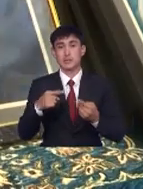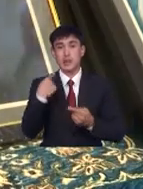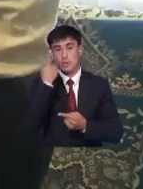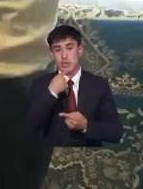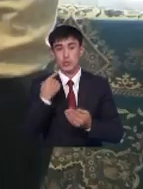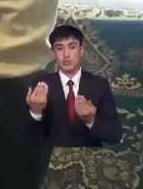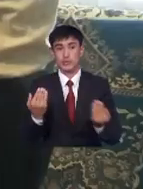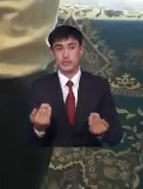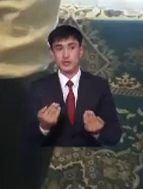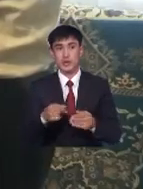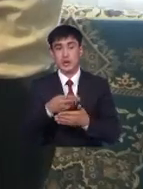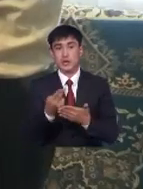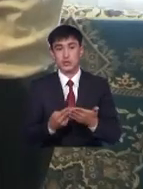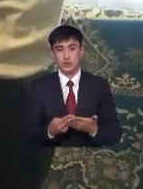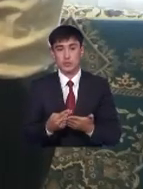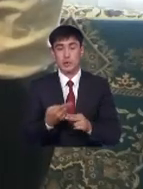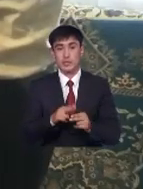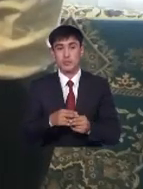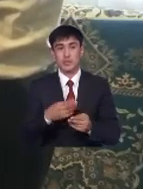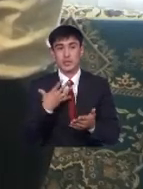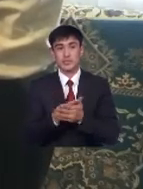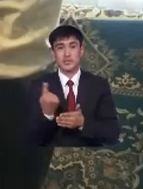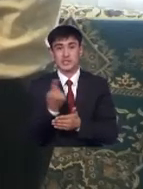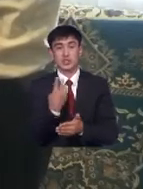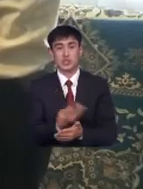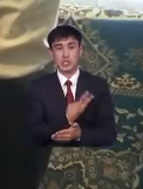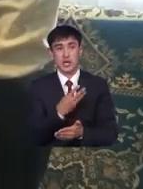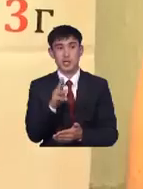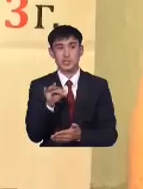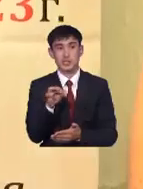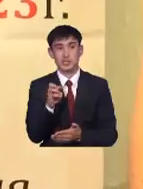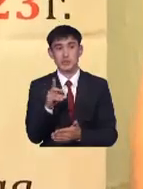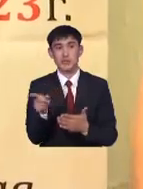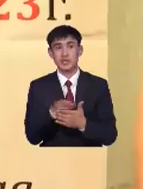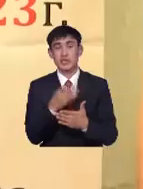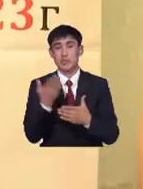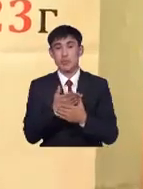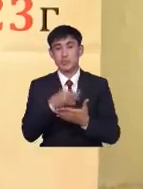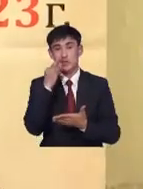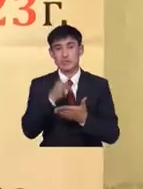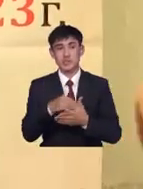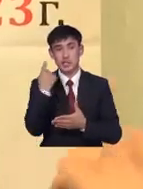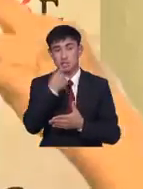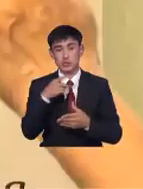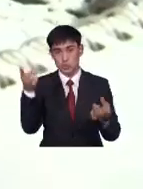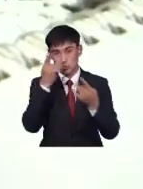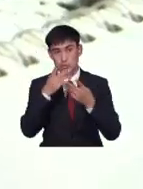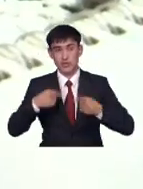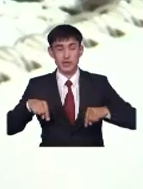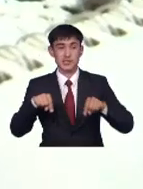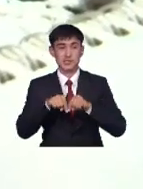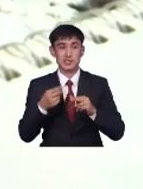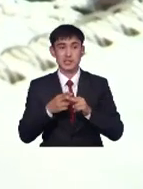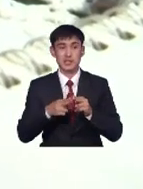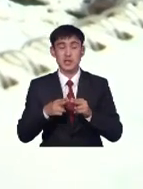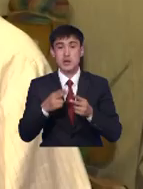художественной выставки картин художника поэтому своим единственным желани назвал помо ответственных лиц сферы культуры в организации